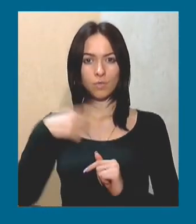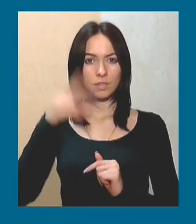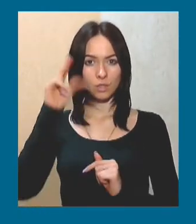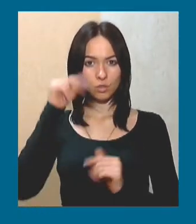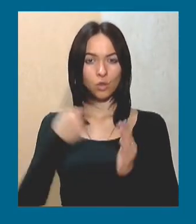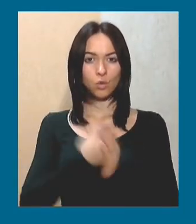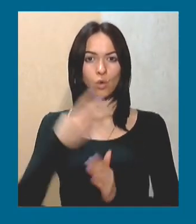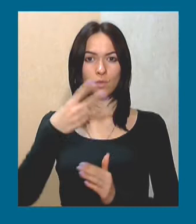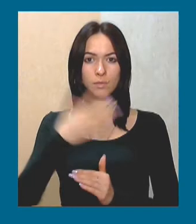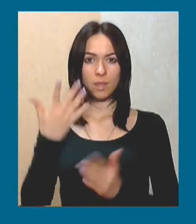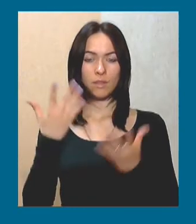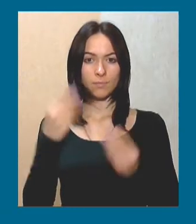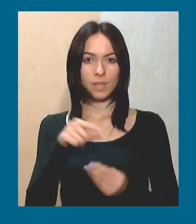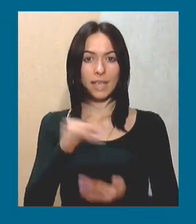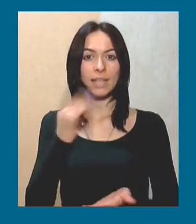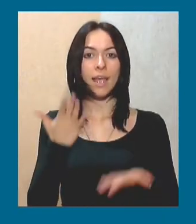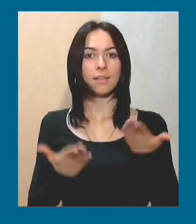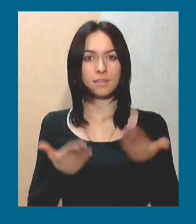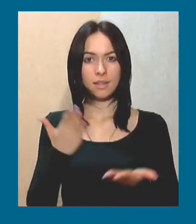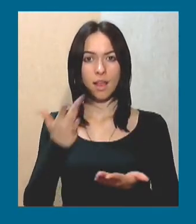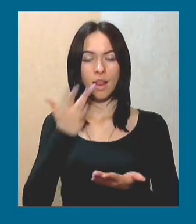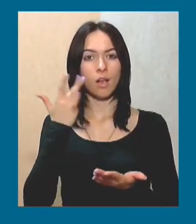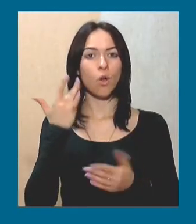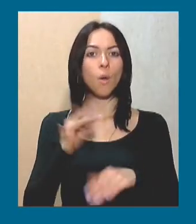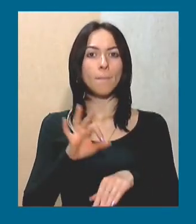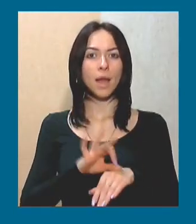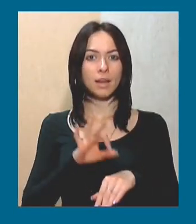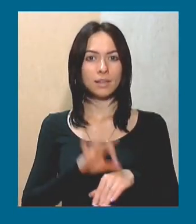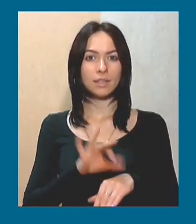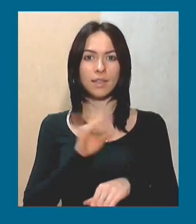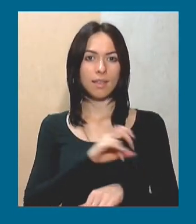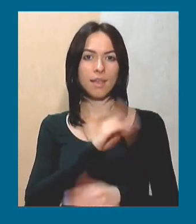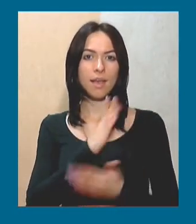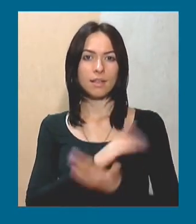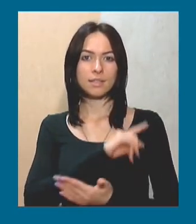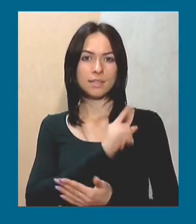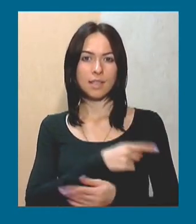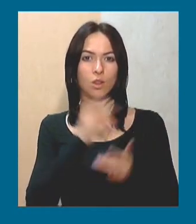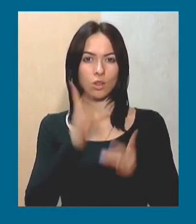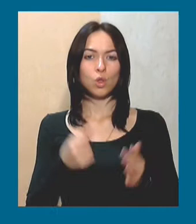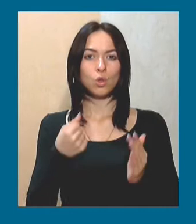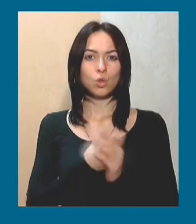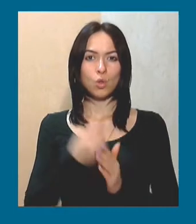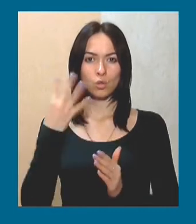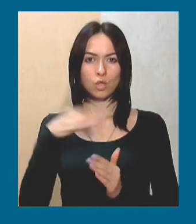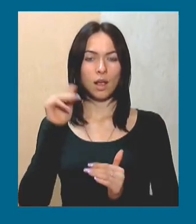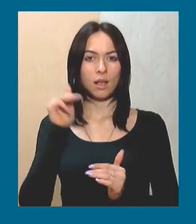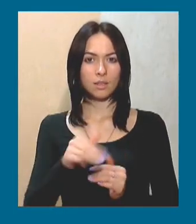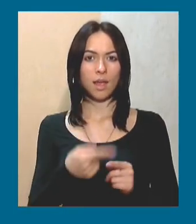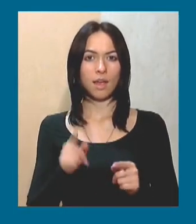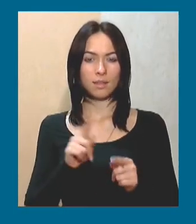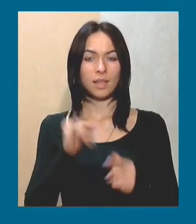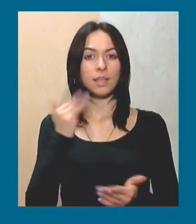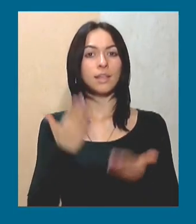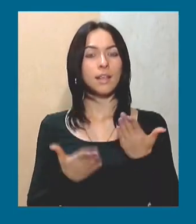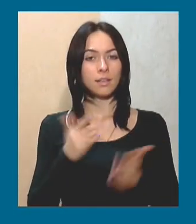деньги люди получать. Якщо легко больні і не сильно травмовані, то до 40 тисяч – це не сесійне рішення. Якщо